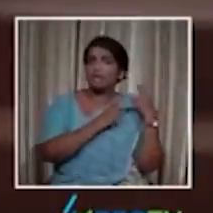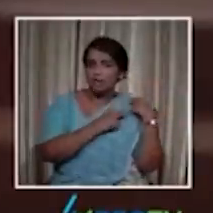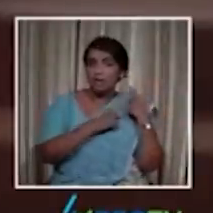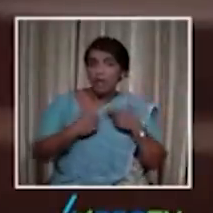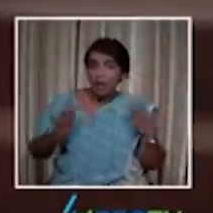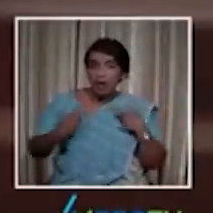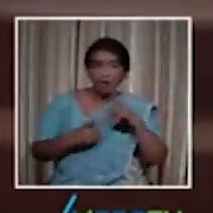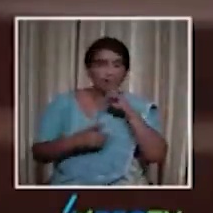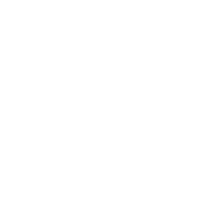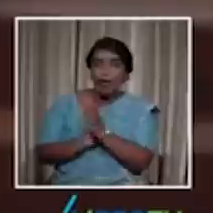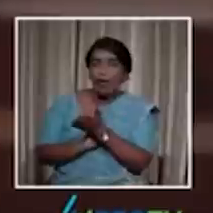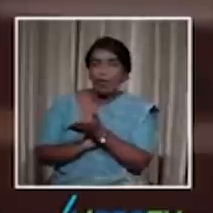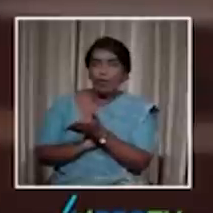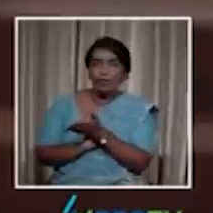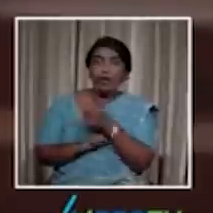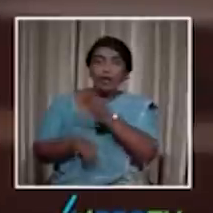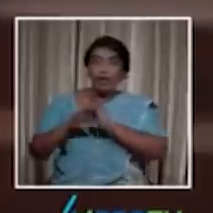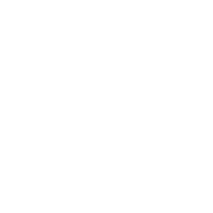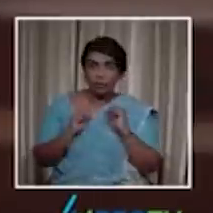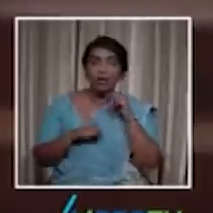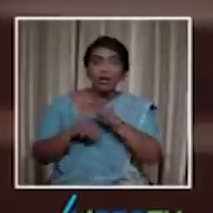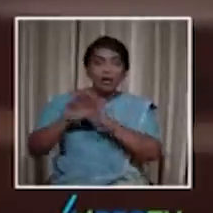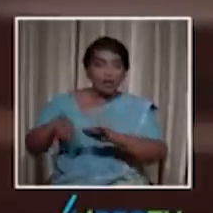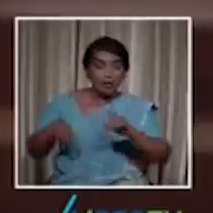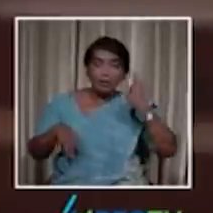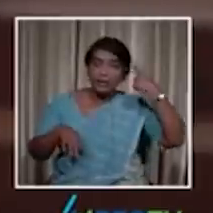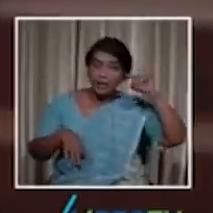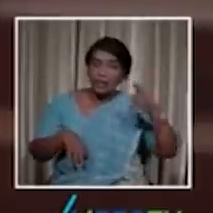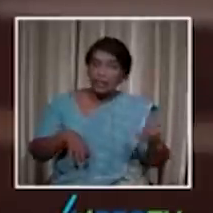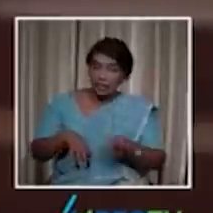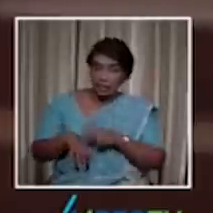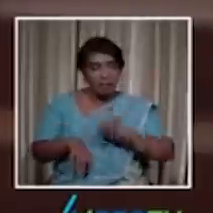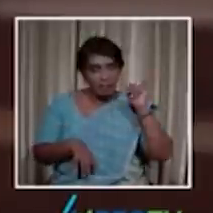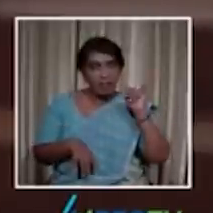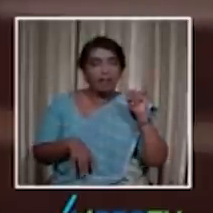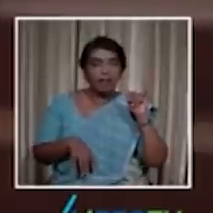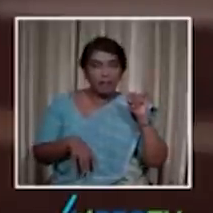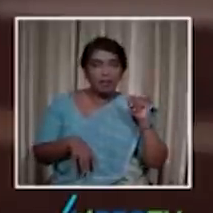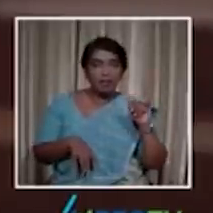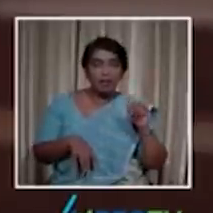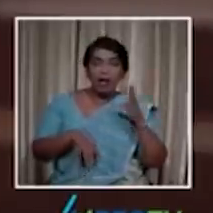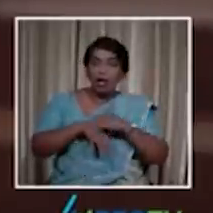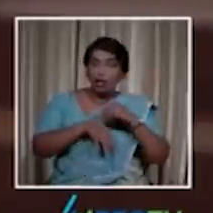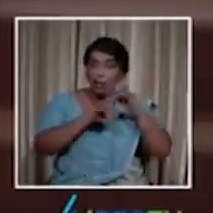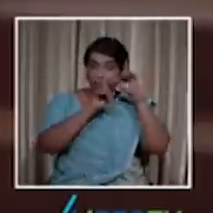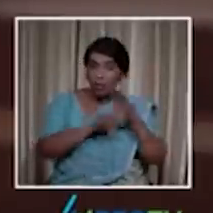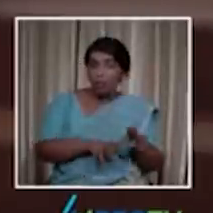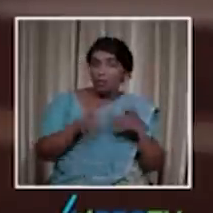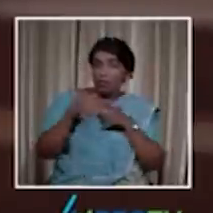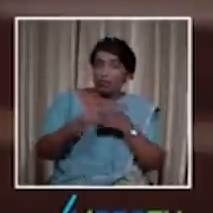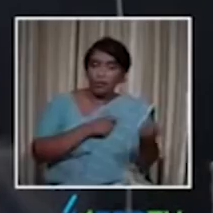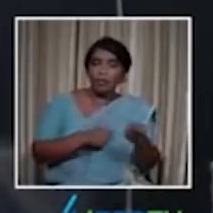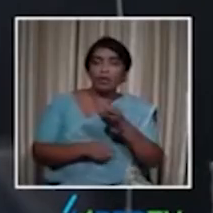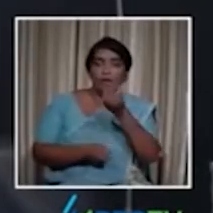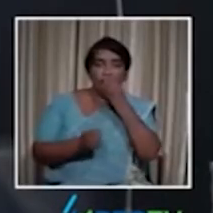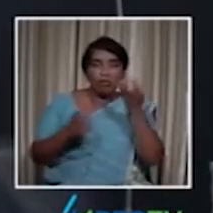කියන්න බෑ ඒවට සම්බන්ධ නැහැ කියලා මේ ළමයිව කවුද මෙහෙවන්නේ ඊයේ දවස තුල බැරි වෙලා හරි අර රමුක්කන සිද්ධිය වගේ සිද්ධියක් වුණා නම් කවුද